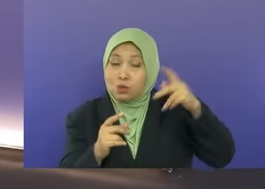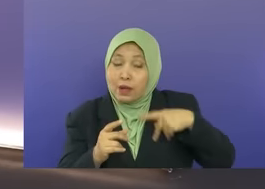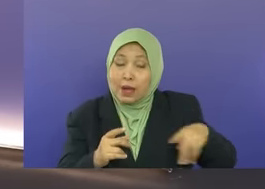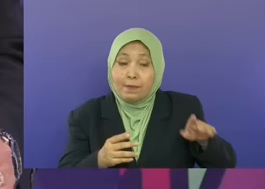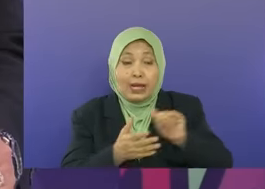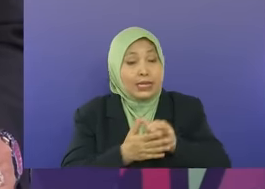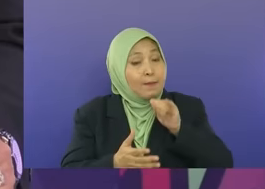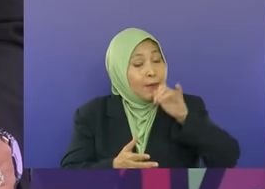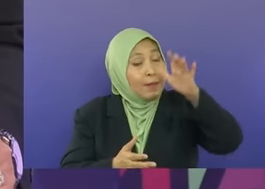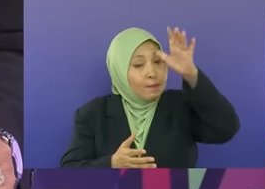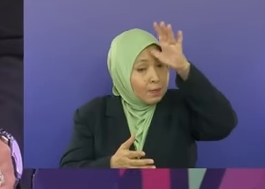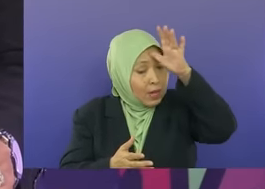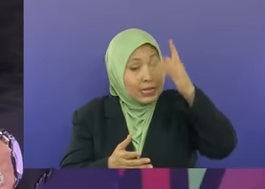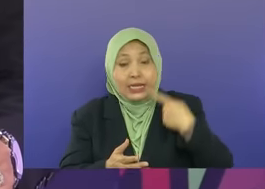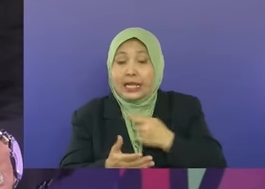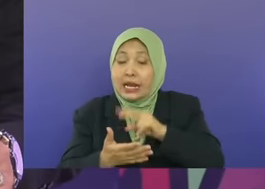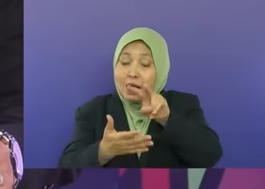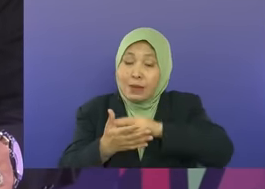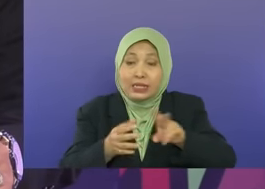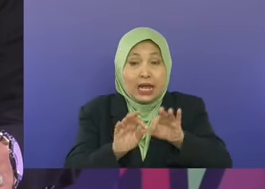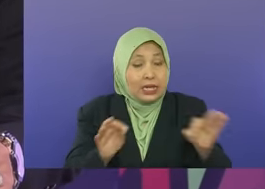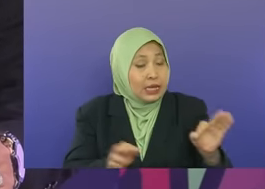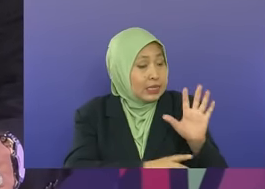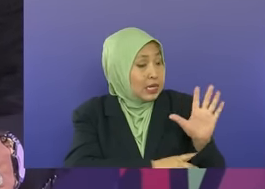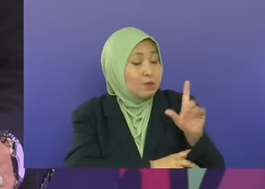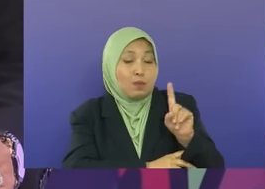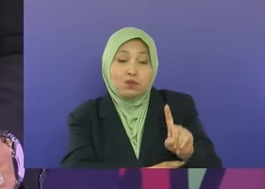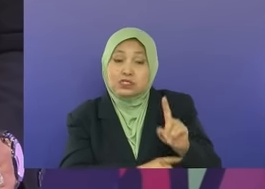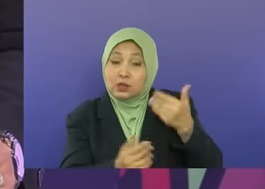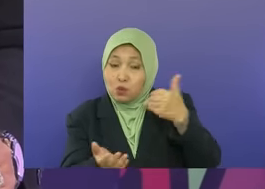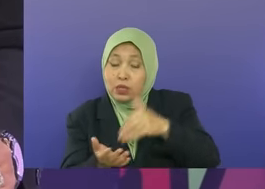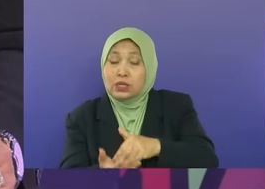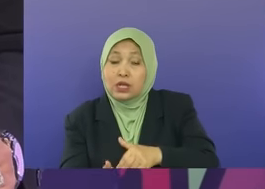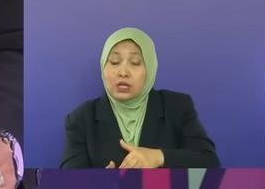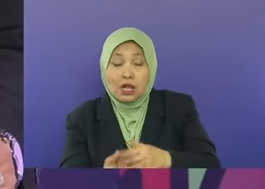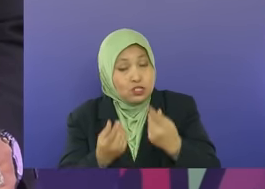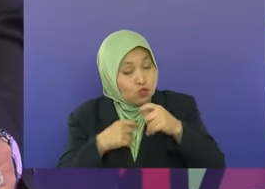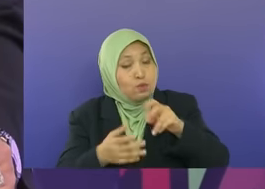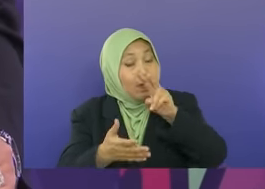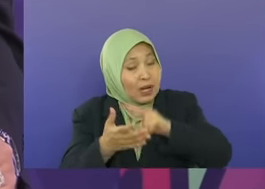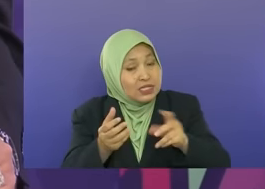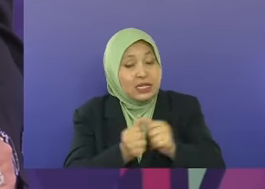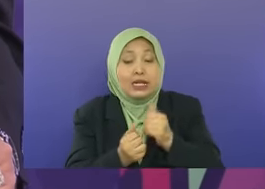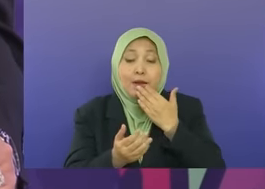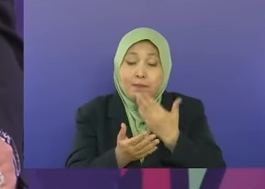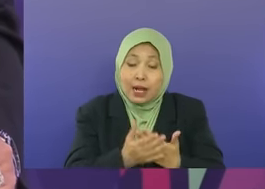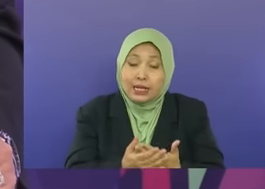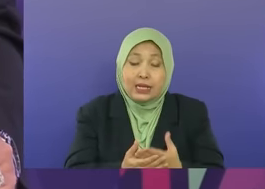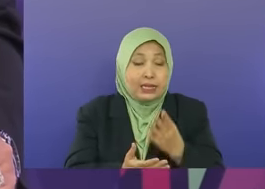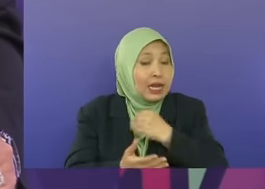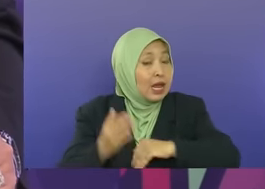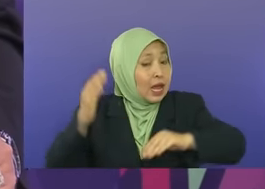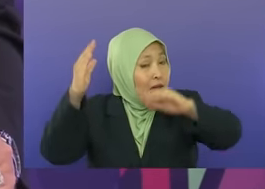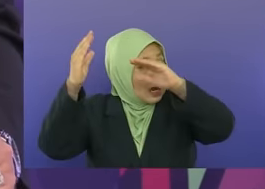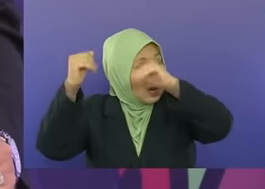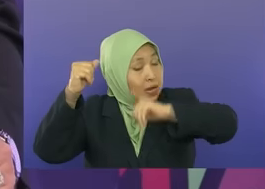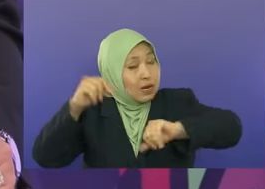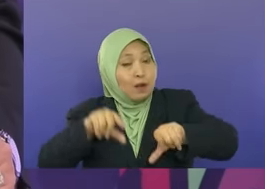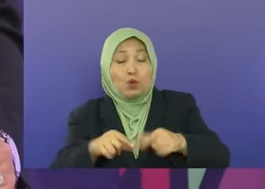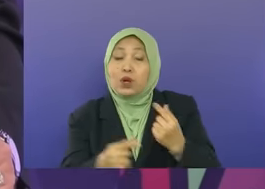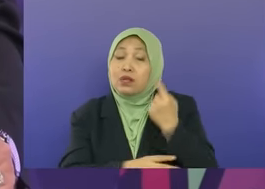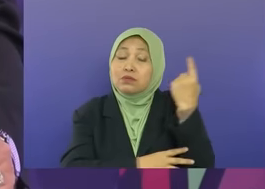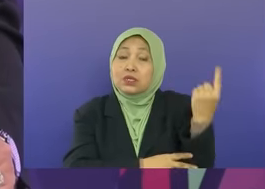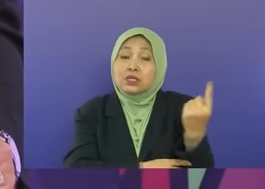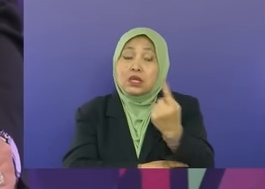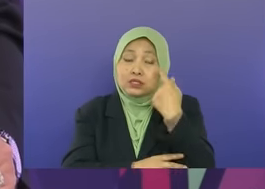ibu-ibu yayaya kita nak Baca ayat ke-51 sekali lagi coba baca dengan baik dan mudah-mudahan Alquran senantiasa